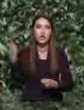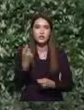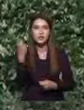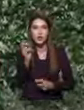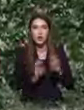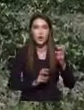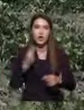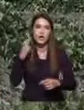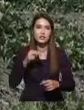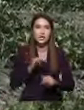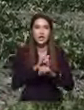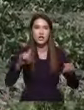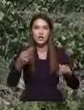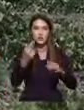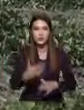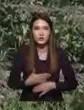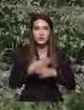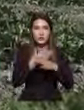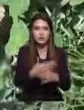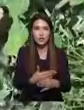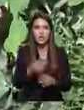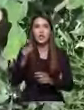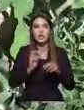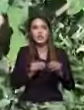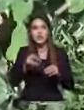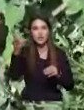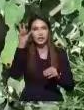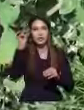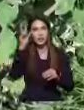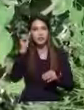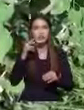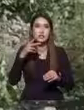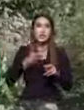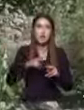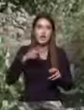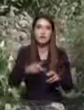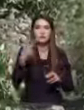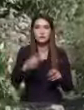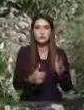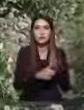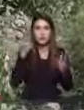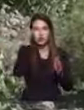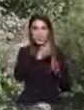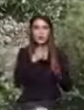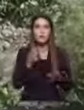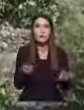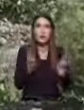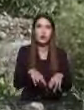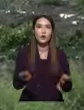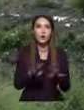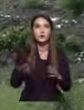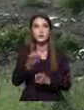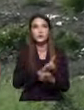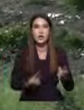мен сапасын арттыруды субсидиялау қағидаларына егістіктерді цифрландыруды 2026 жылға дейін қалдыру жөнінде